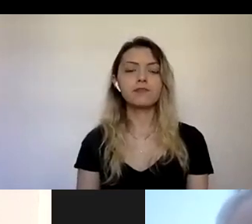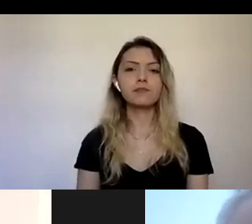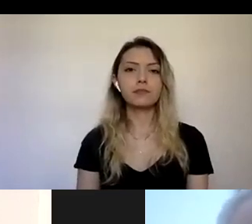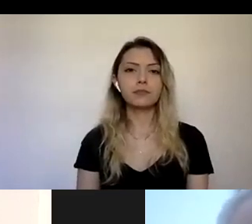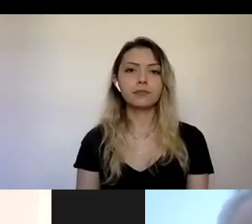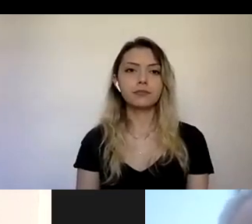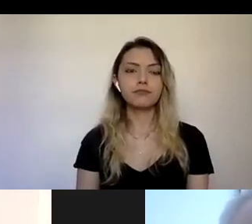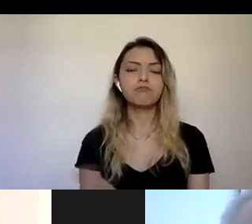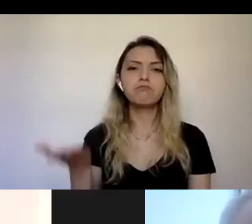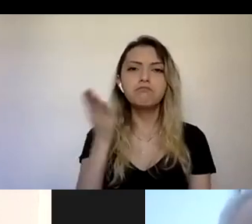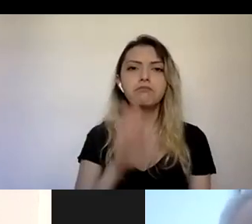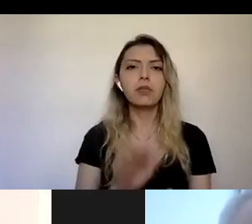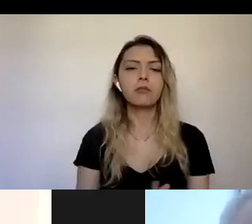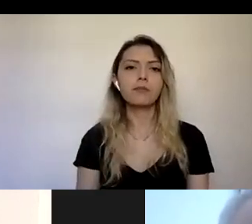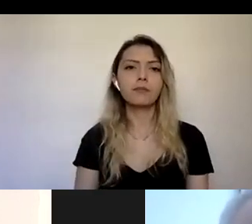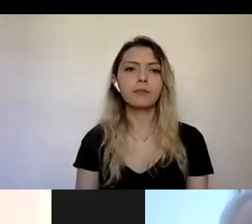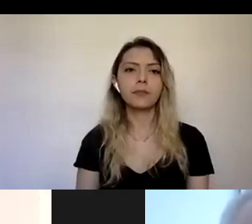Bir diğeri de